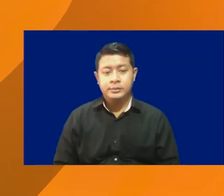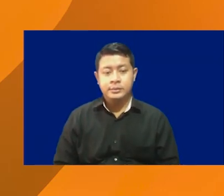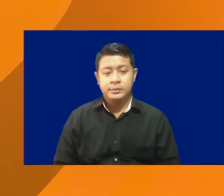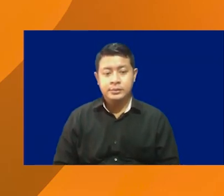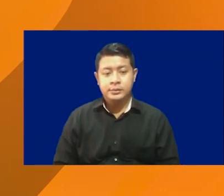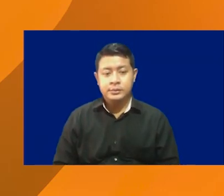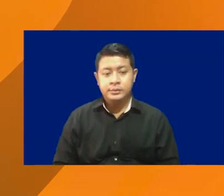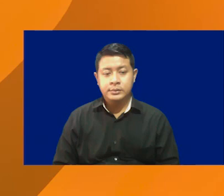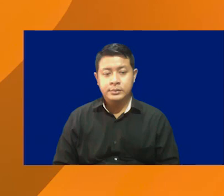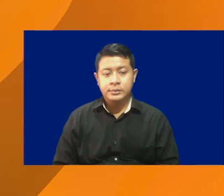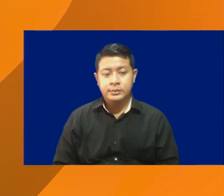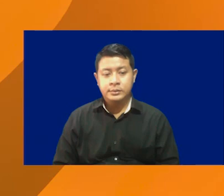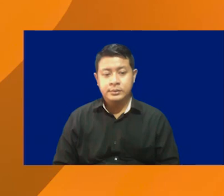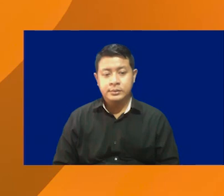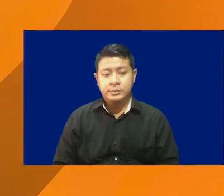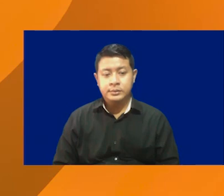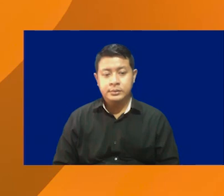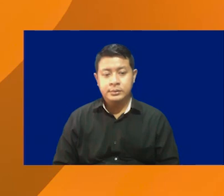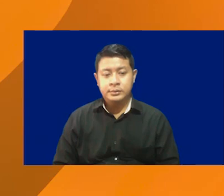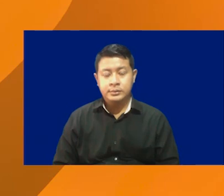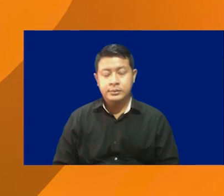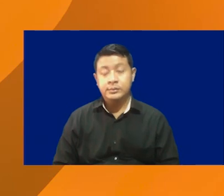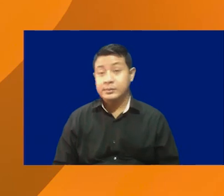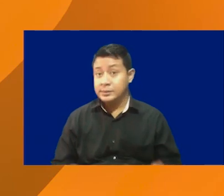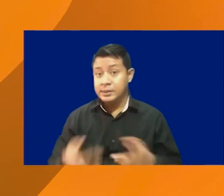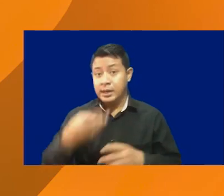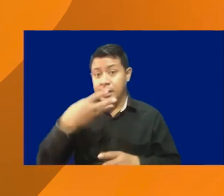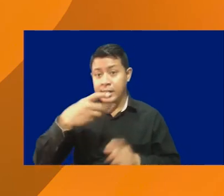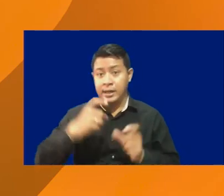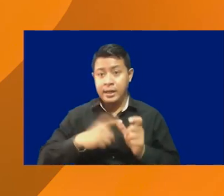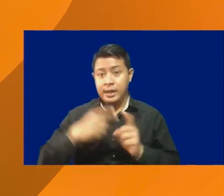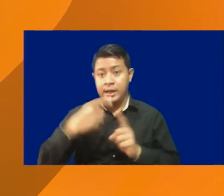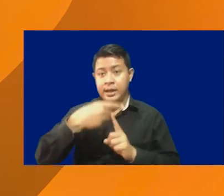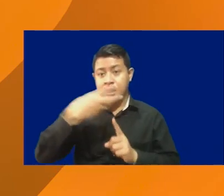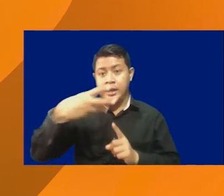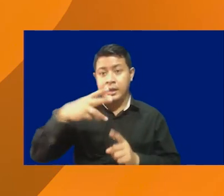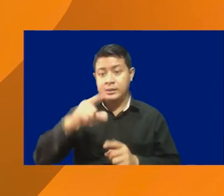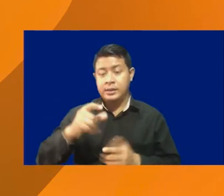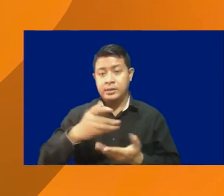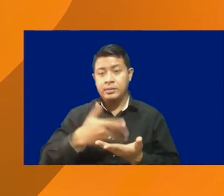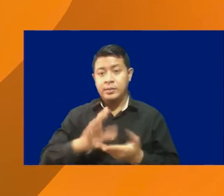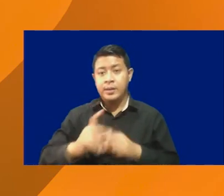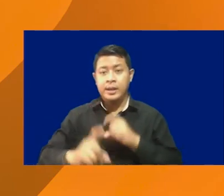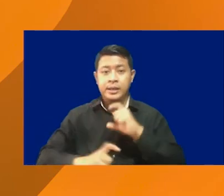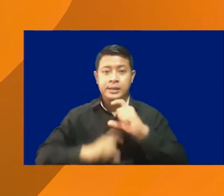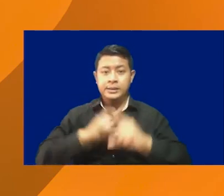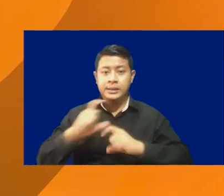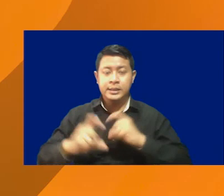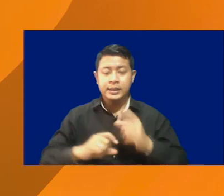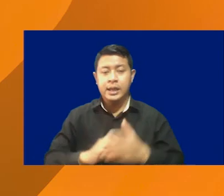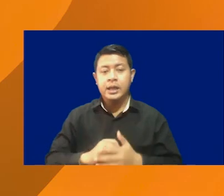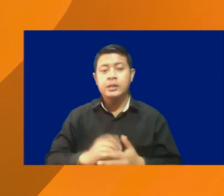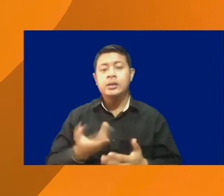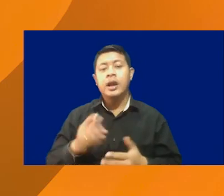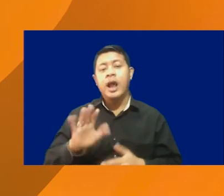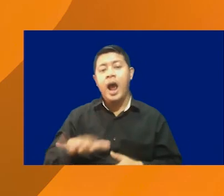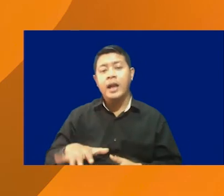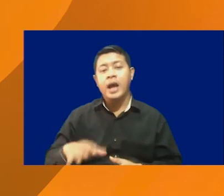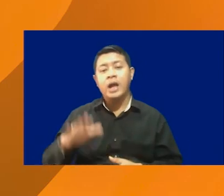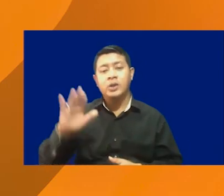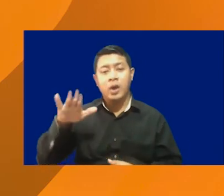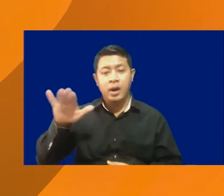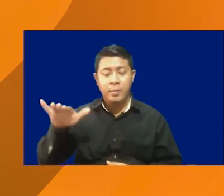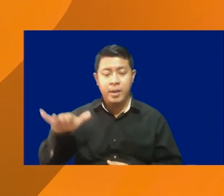menambah kekayaan kita. Oleh karena itu, dengan senang hati saya mengundang Esther untuk men-sharingkan